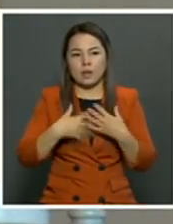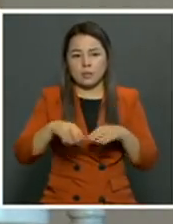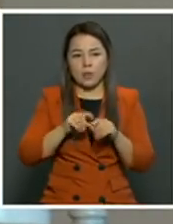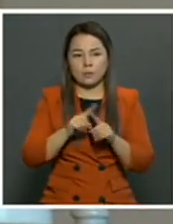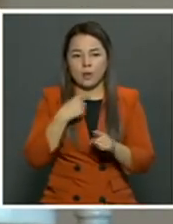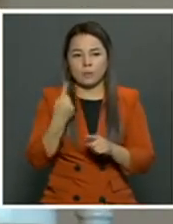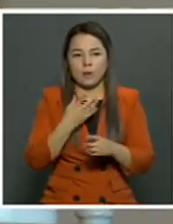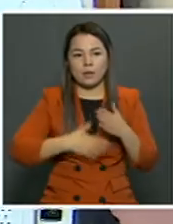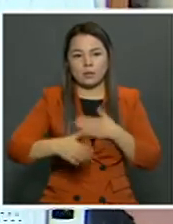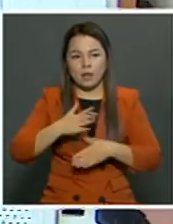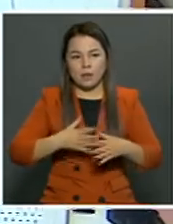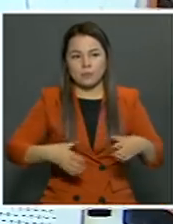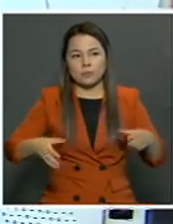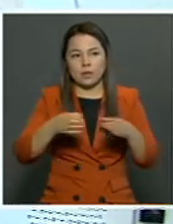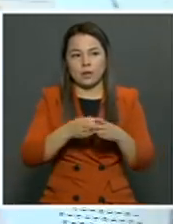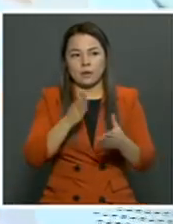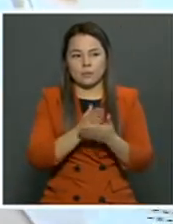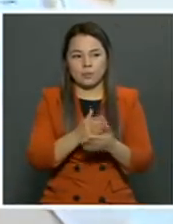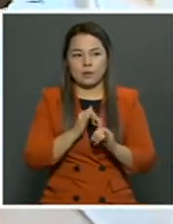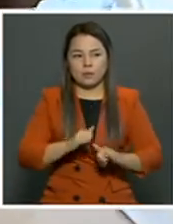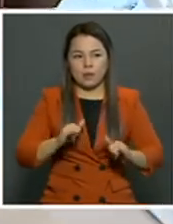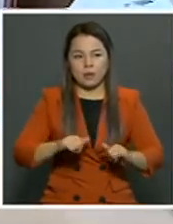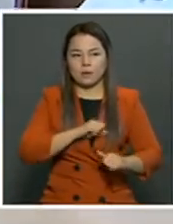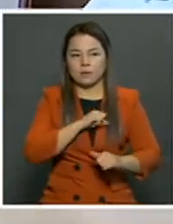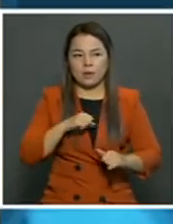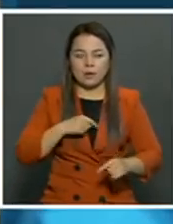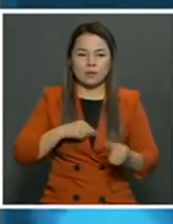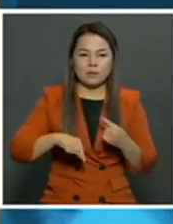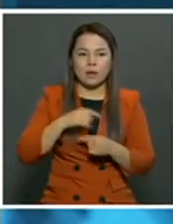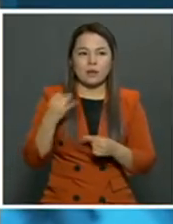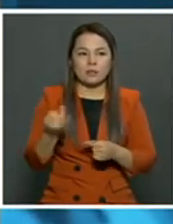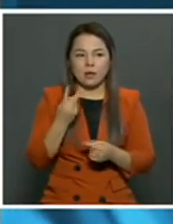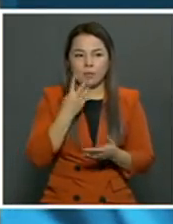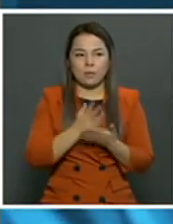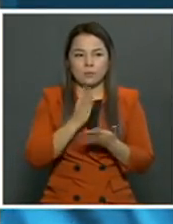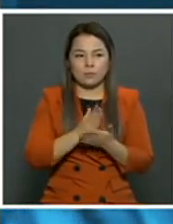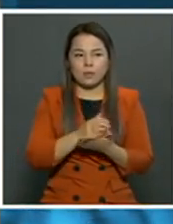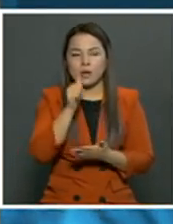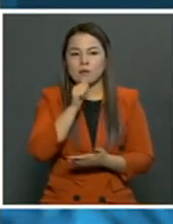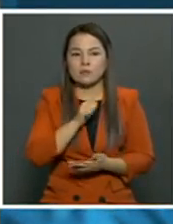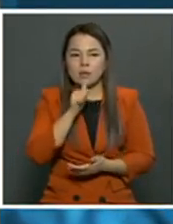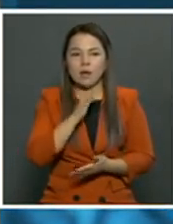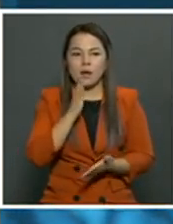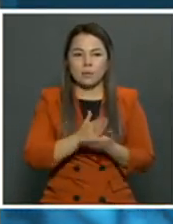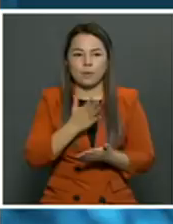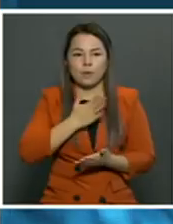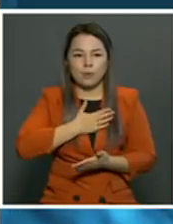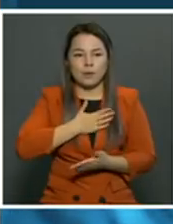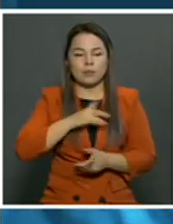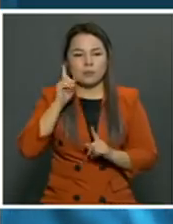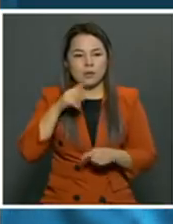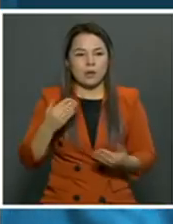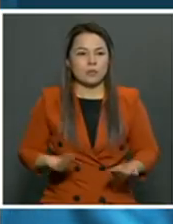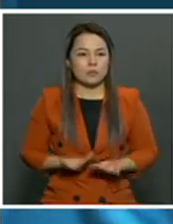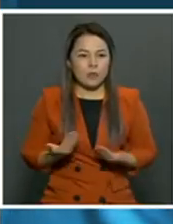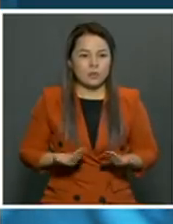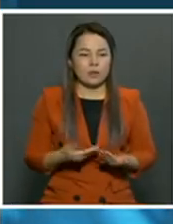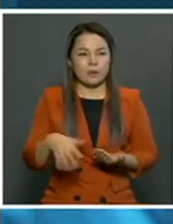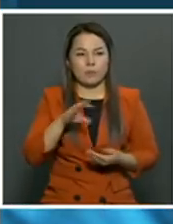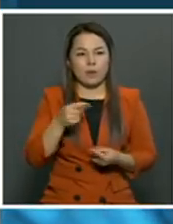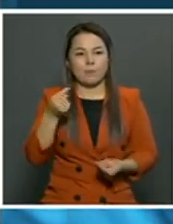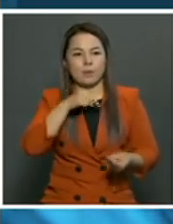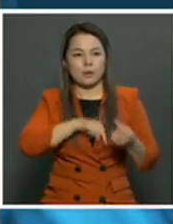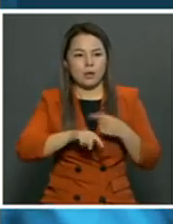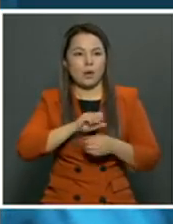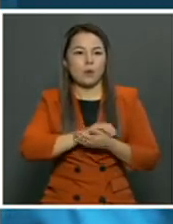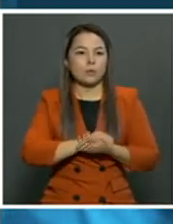басы қосылғанына қуанып, берекесін арттырып жатқандар да аз емес. Осынша сынақ басымызға түсіп жатқан кезде